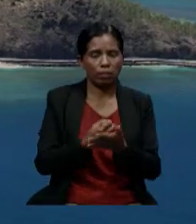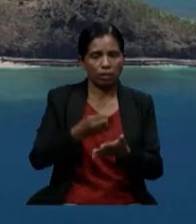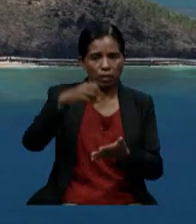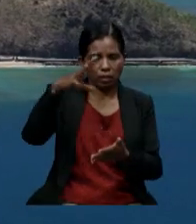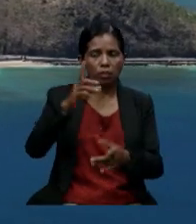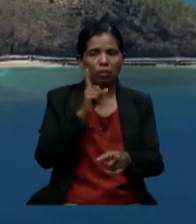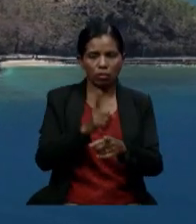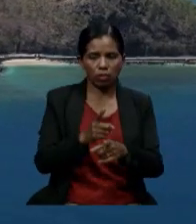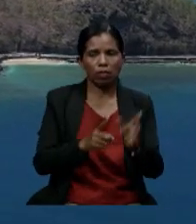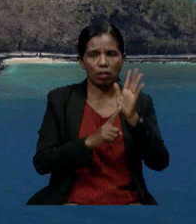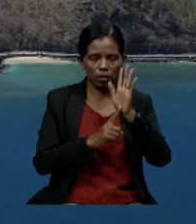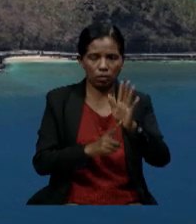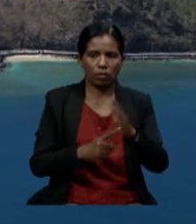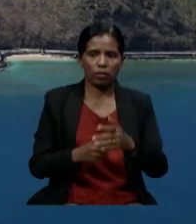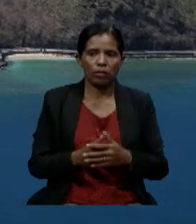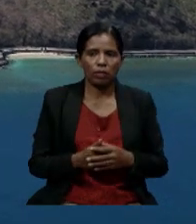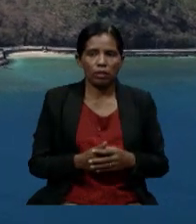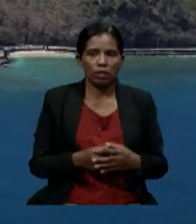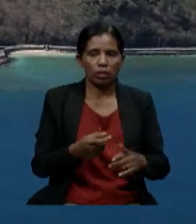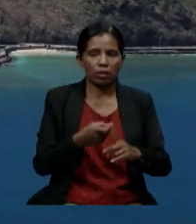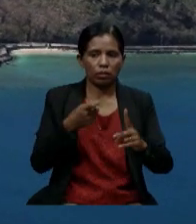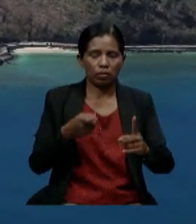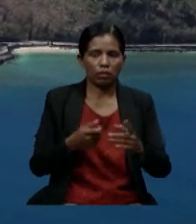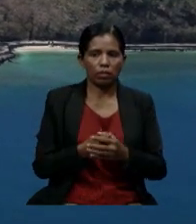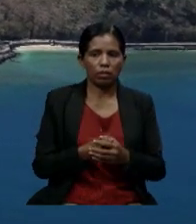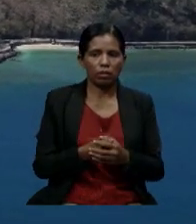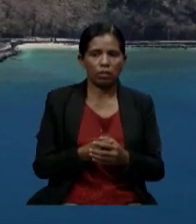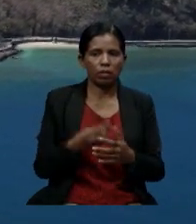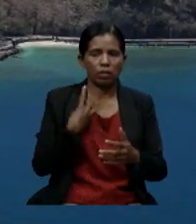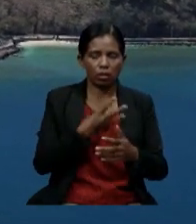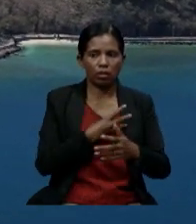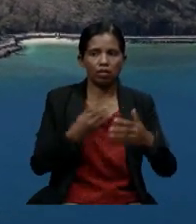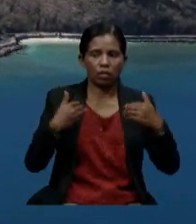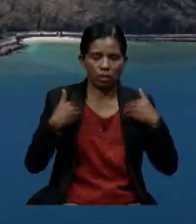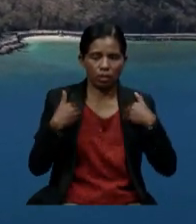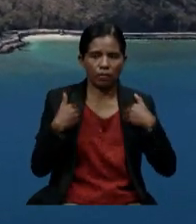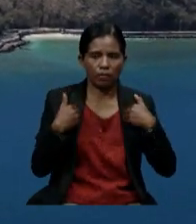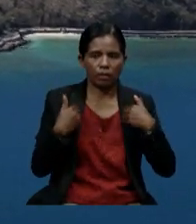ato hatulu katak posi species total ne beke ita iha kuaze